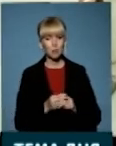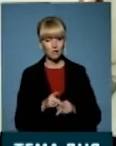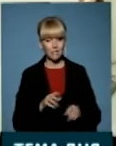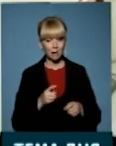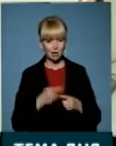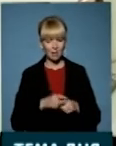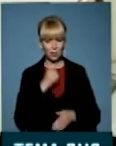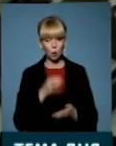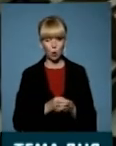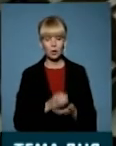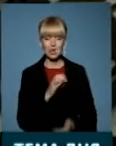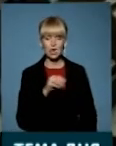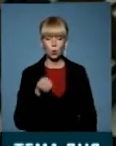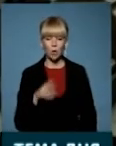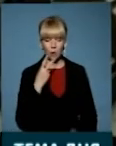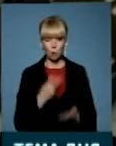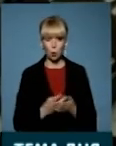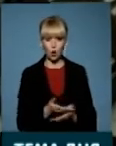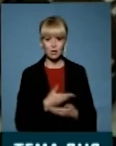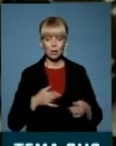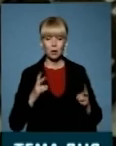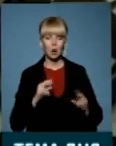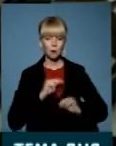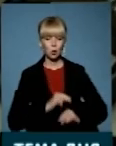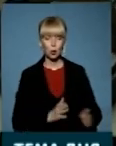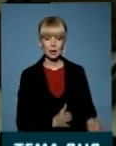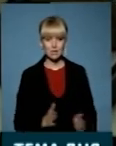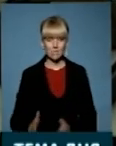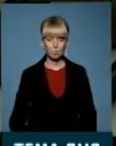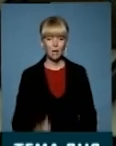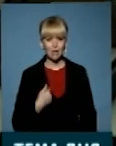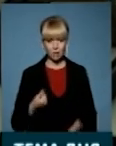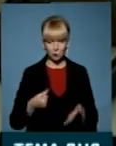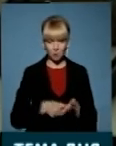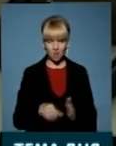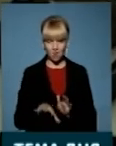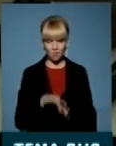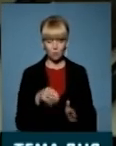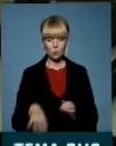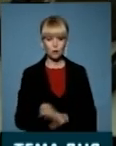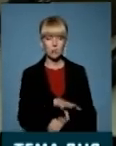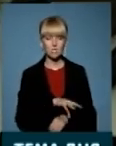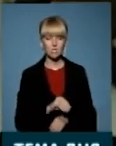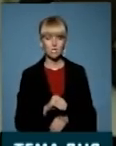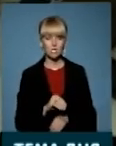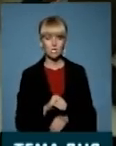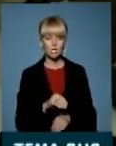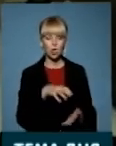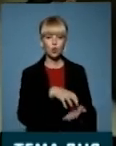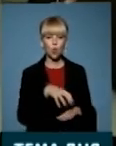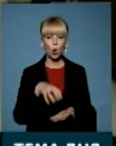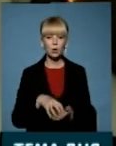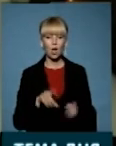техніки відповідає Сергій Туряк. Показує нам, як працює система. Я натиснув, вибрав всі зони